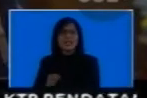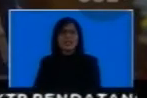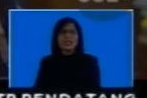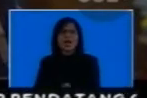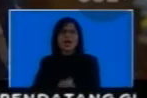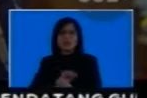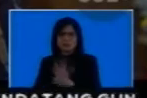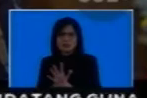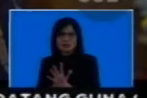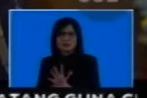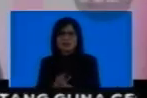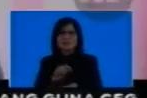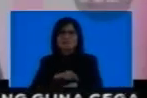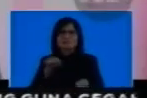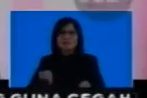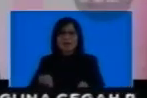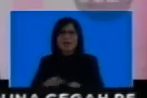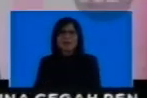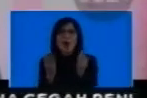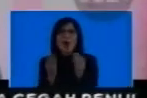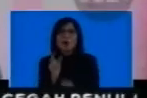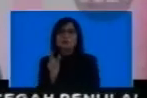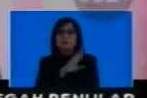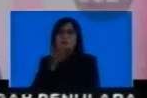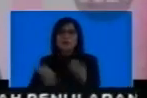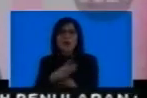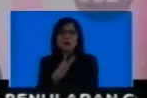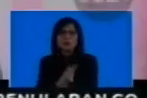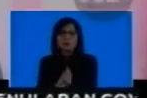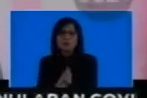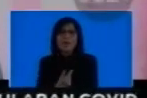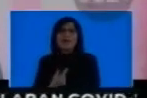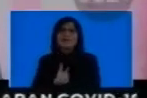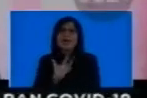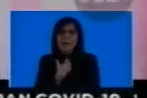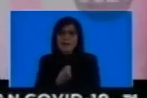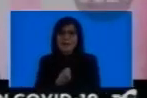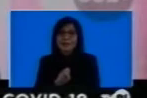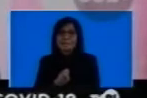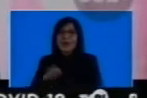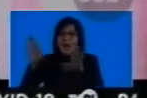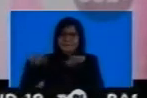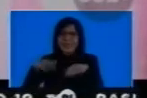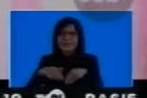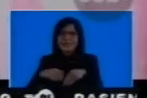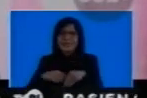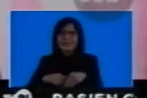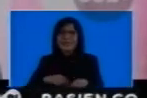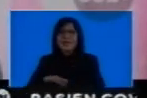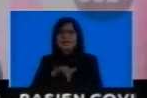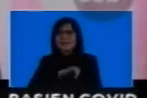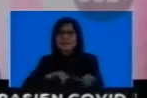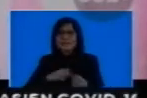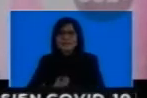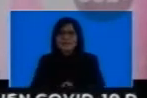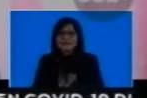melanda kita saat ini. Seluruh guru di Indonesia, saya berharap mari tetap saling menginspirasi,